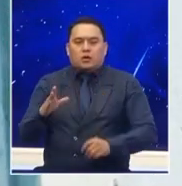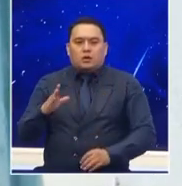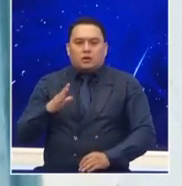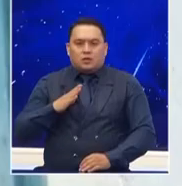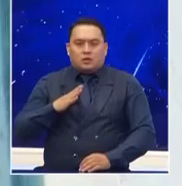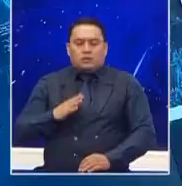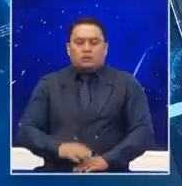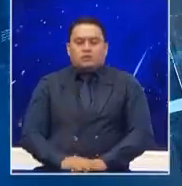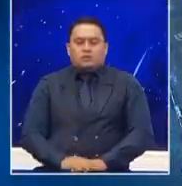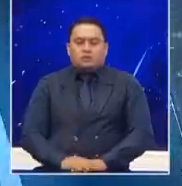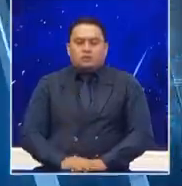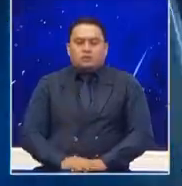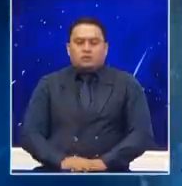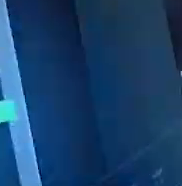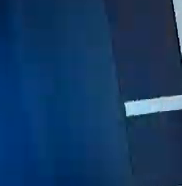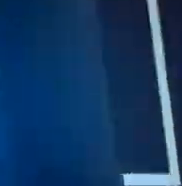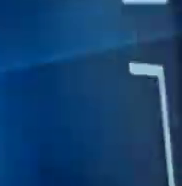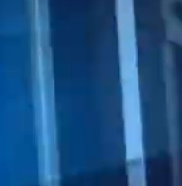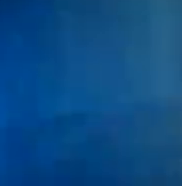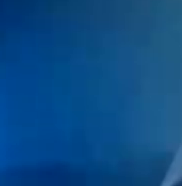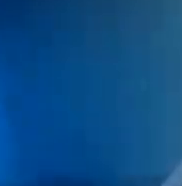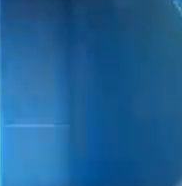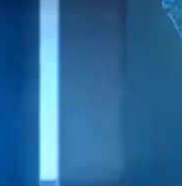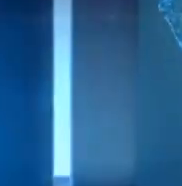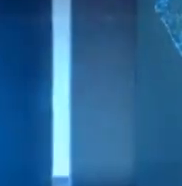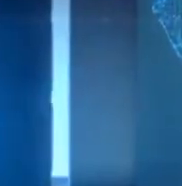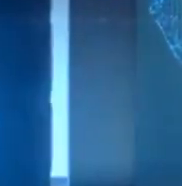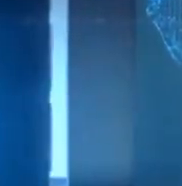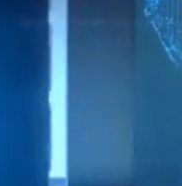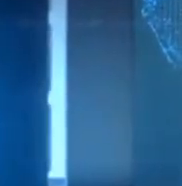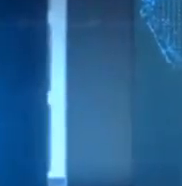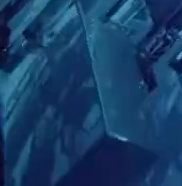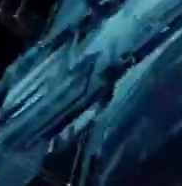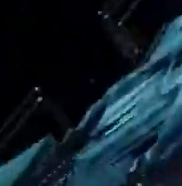шарада табыстамақ. Алмат Хамид, Нұржан Мұқанов, Жетісу арнасы.